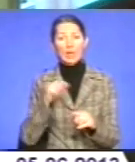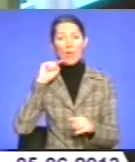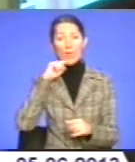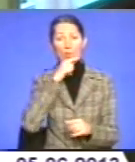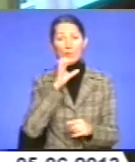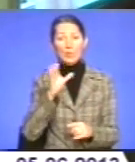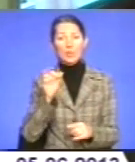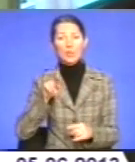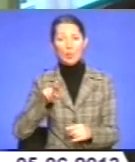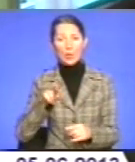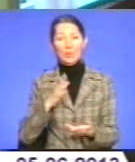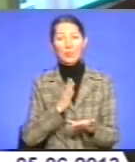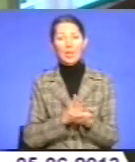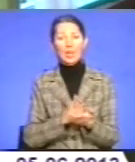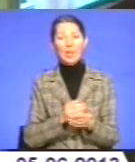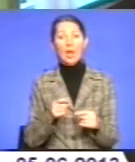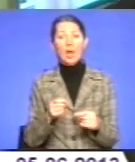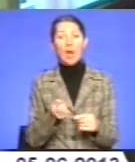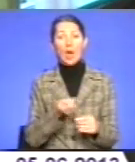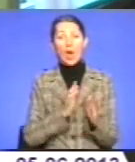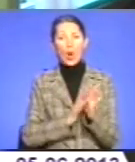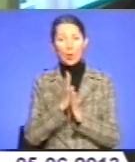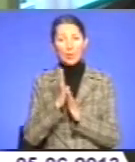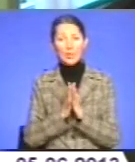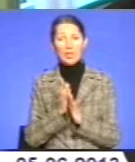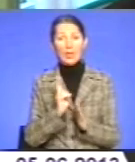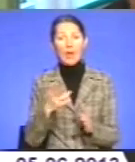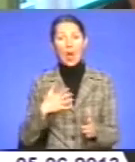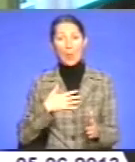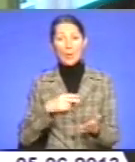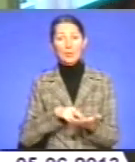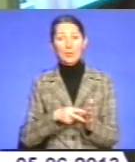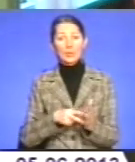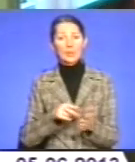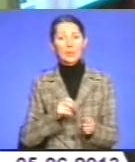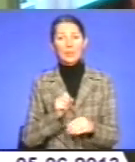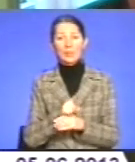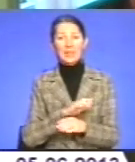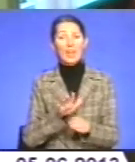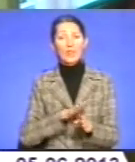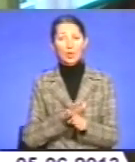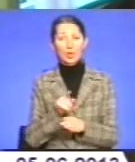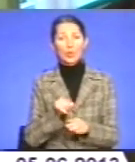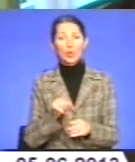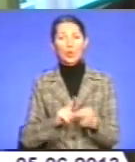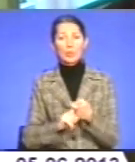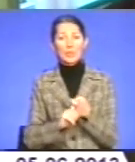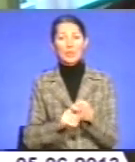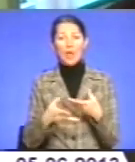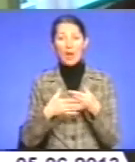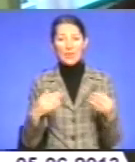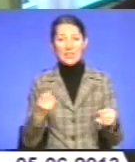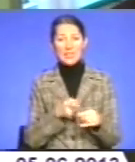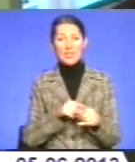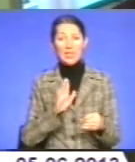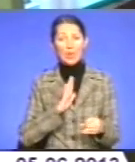соя, а є культури, по яких ми заплановані завдання не виконали, тому що специфіка весни цієї була